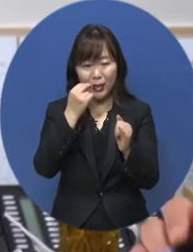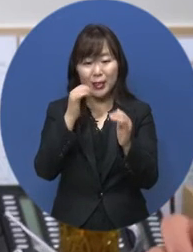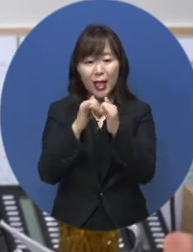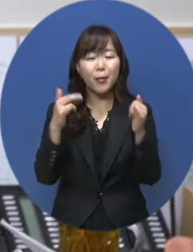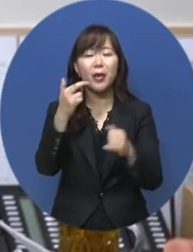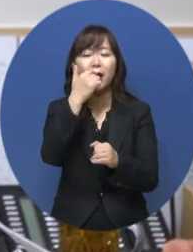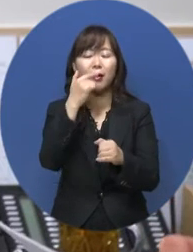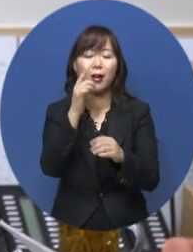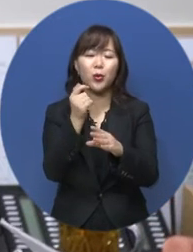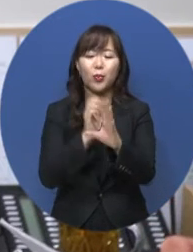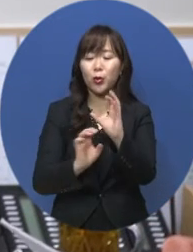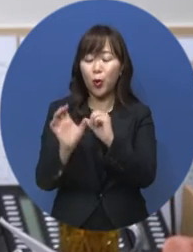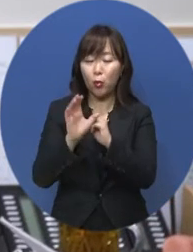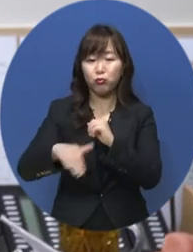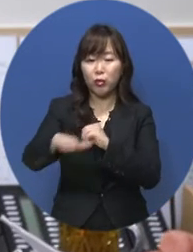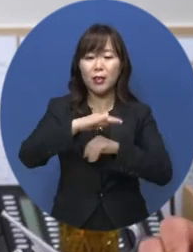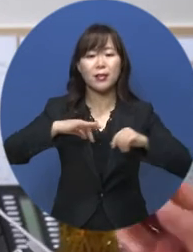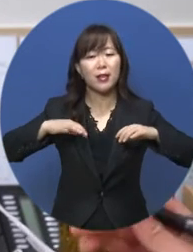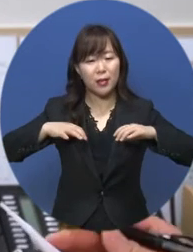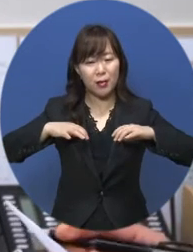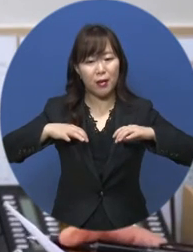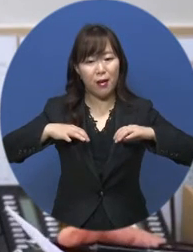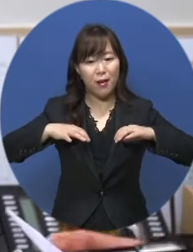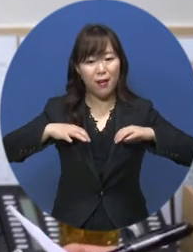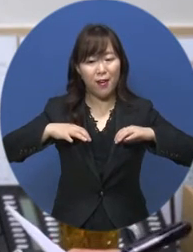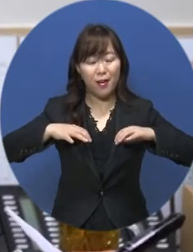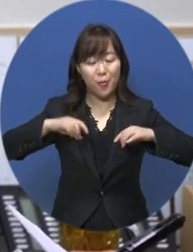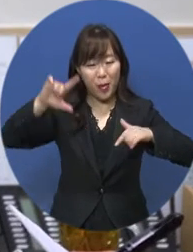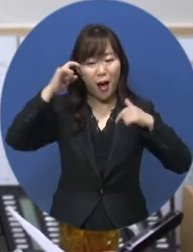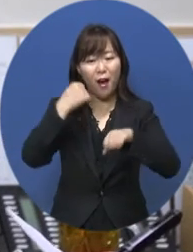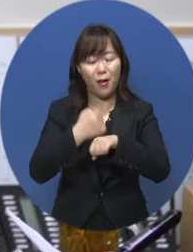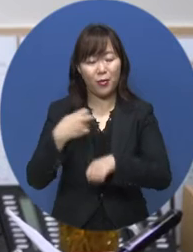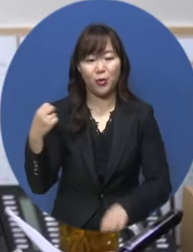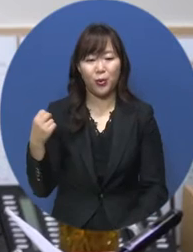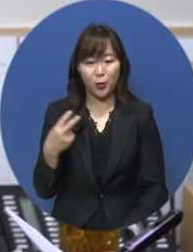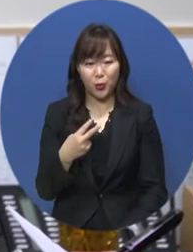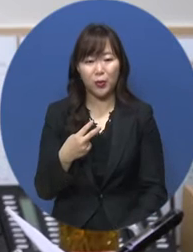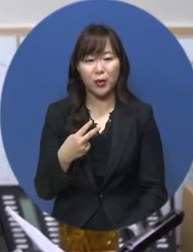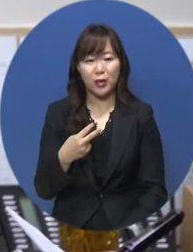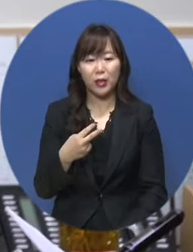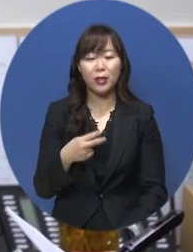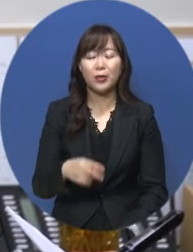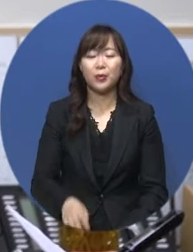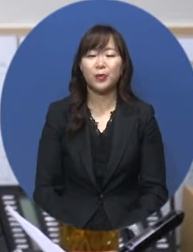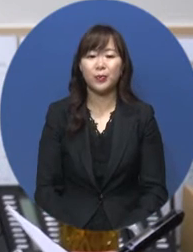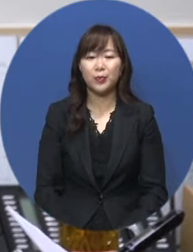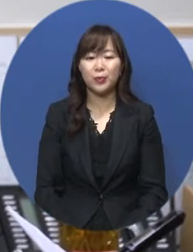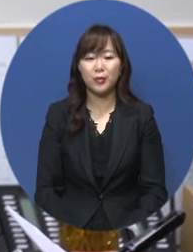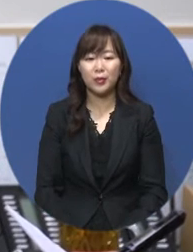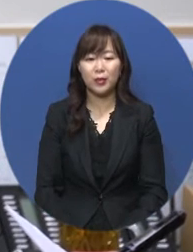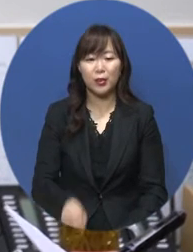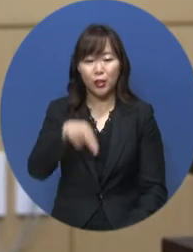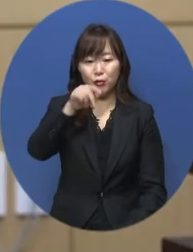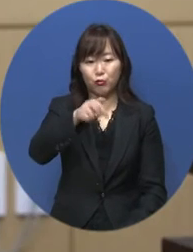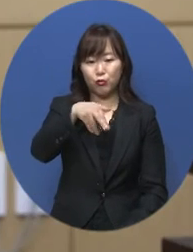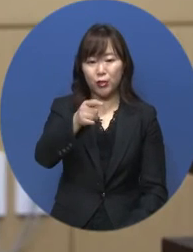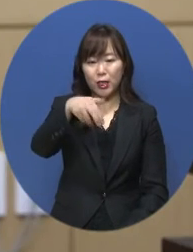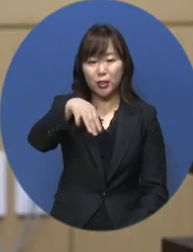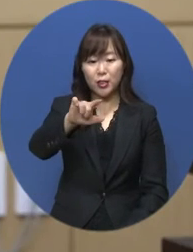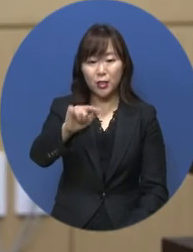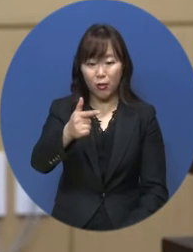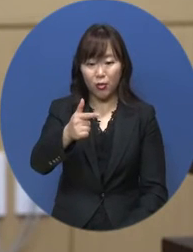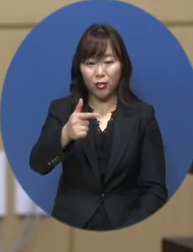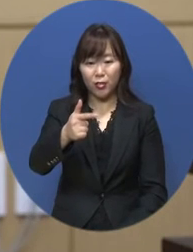네네. 조금 더 우리가 자랑스럽게 내세울 것이다 하는 거고요. 다음에는 이제 정읍의 이제 수제천이라고 하는